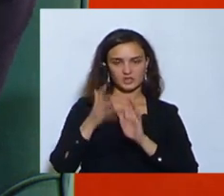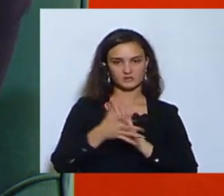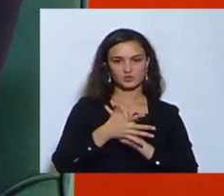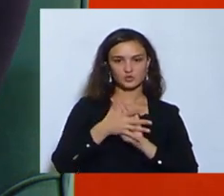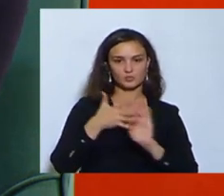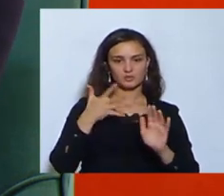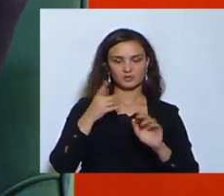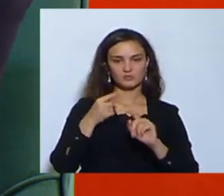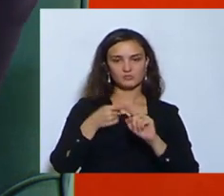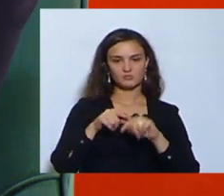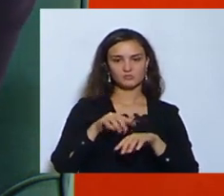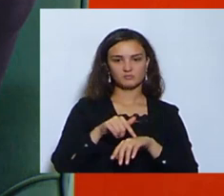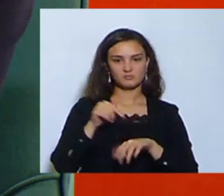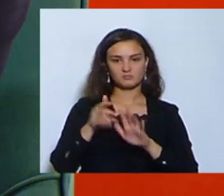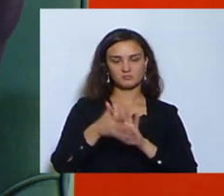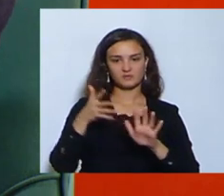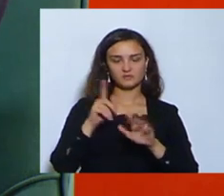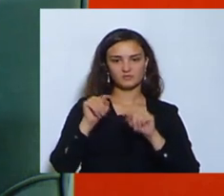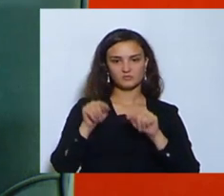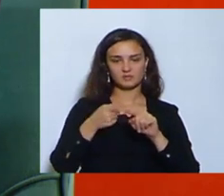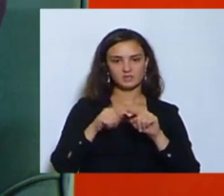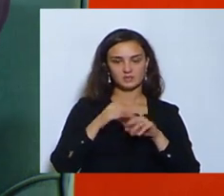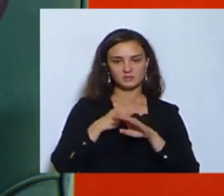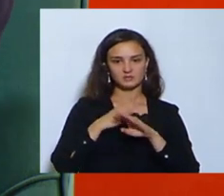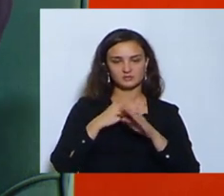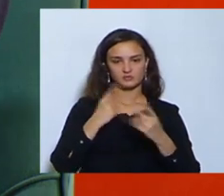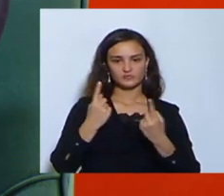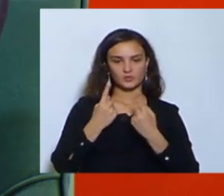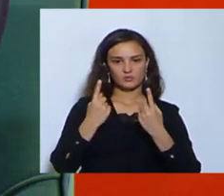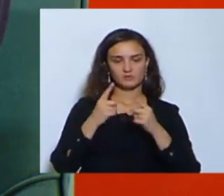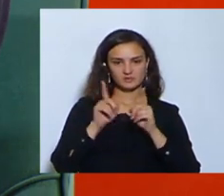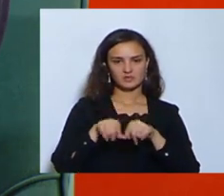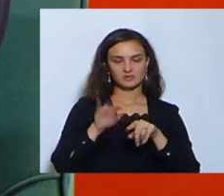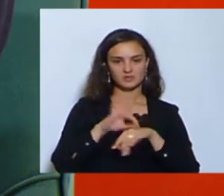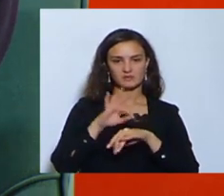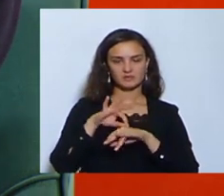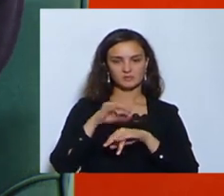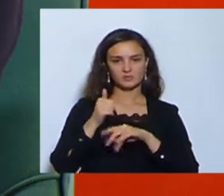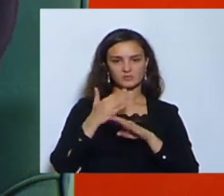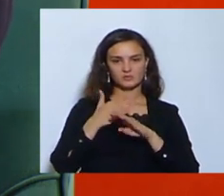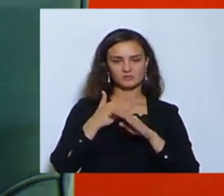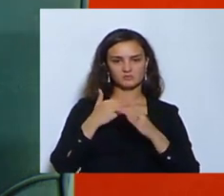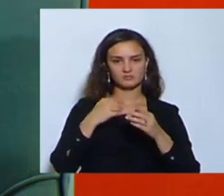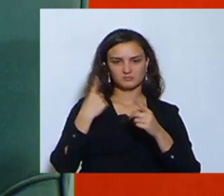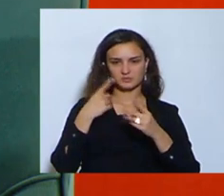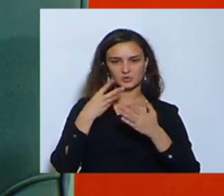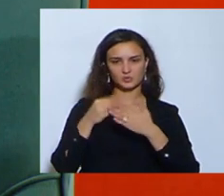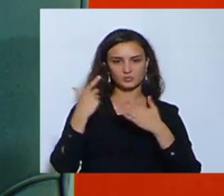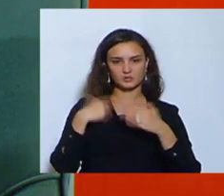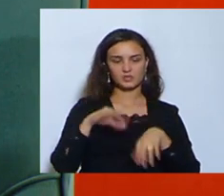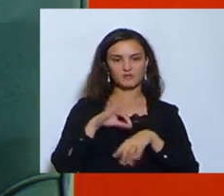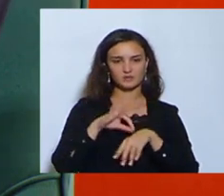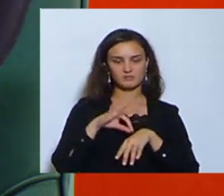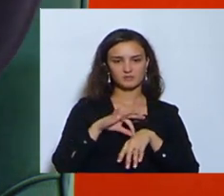გათიცნობიერდეს და მიხვდეს, ეს არის, რა ვიცი, ანუ ჩვეულებრივი ისეთივე დაავადება, როგორიც არის ფიზიკური